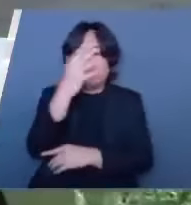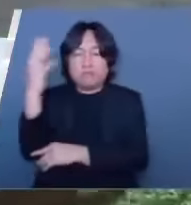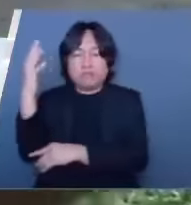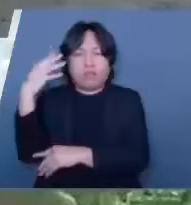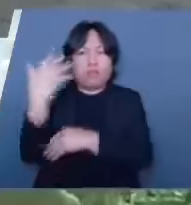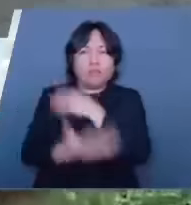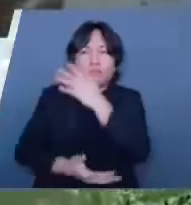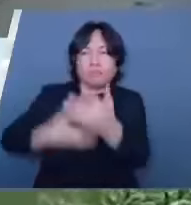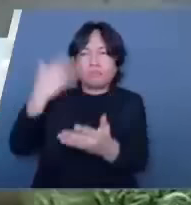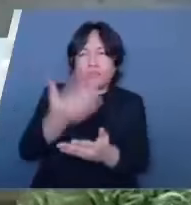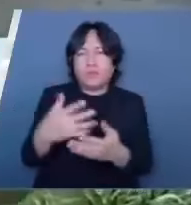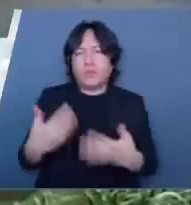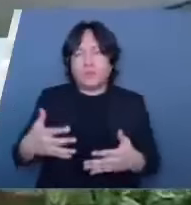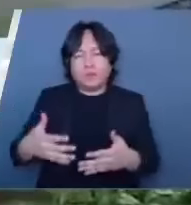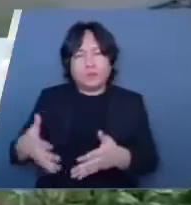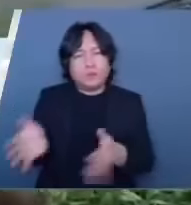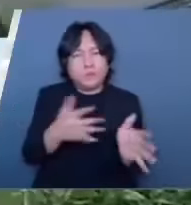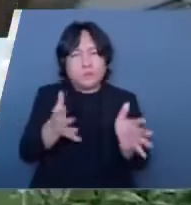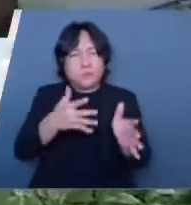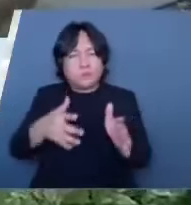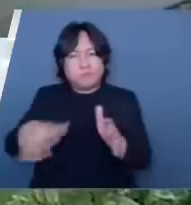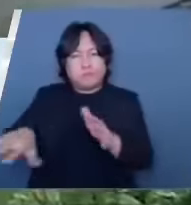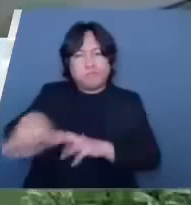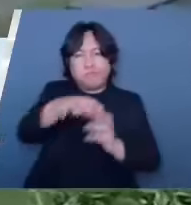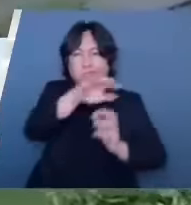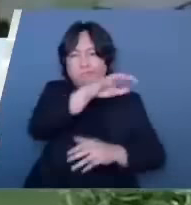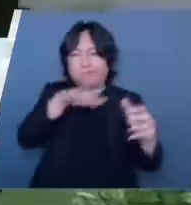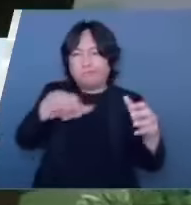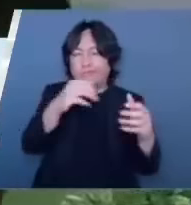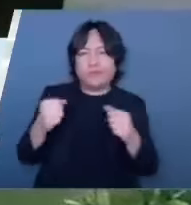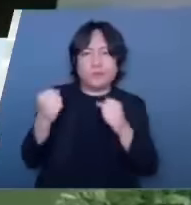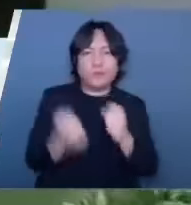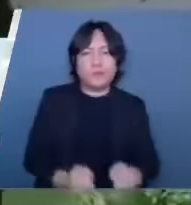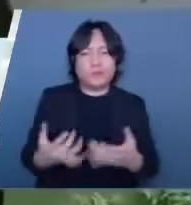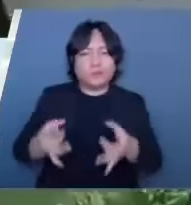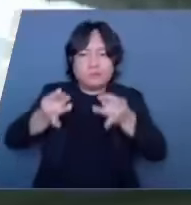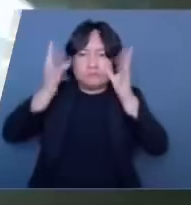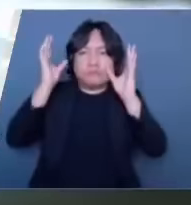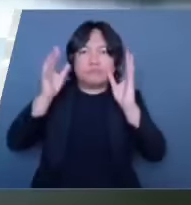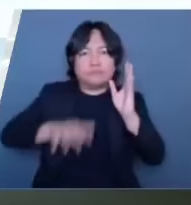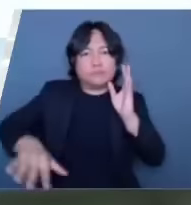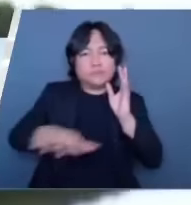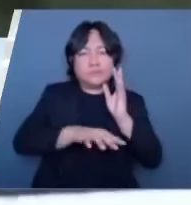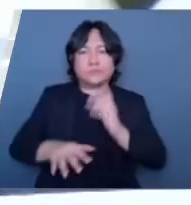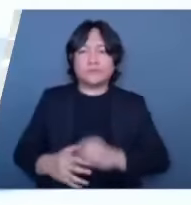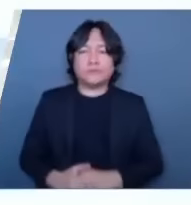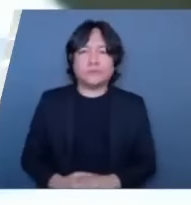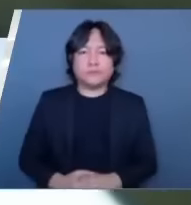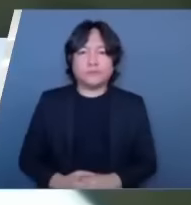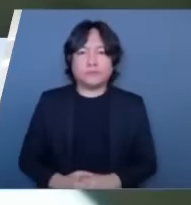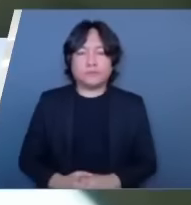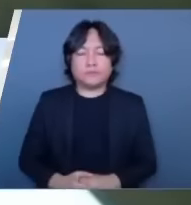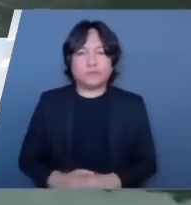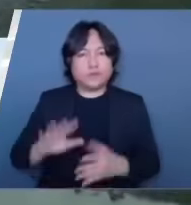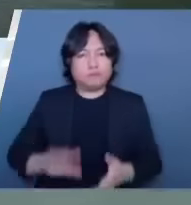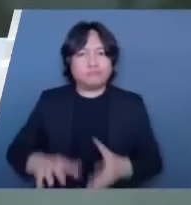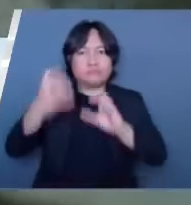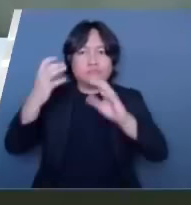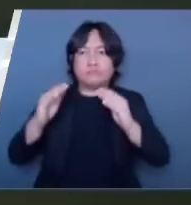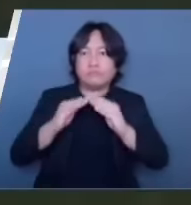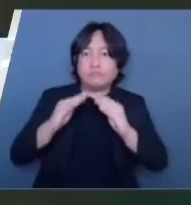ng pwedeng liparin, nililipa dito sa labas, kaya talagang napakadelikadong lumabas. Sinira rin ang bagyo ang bubong ng isang